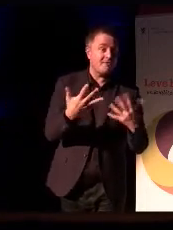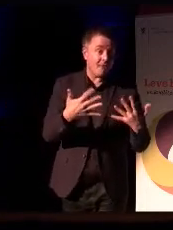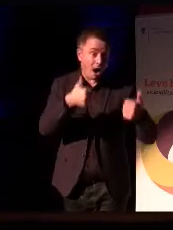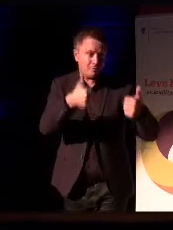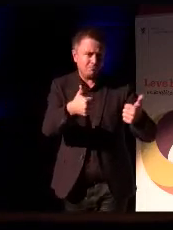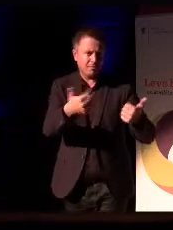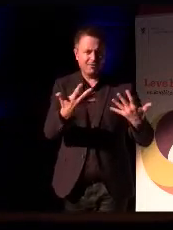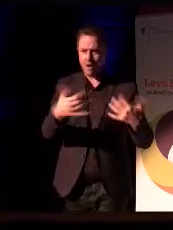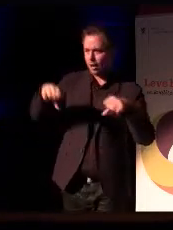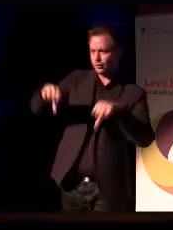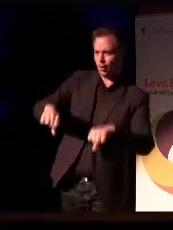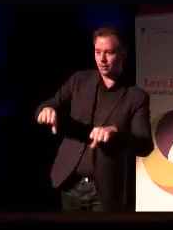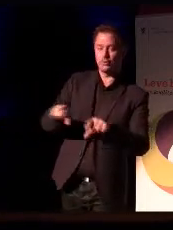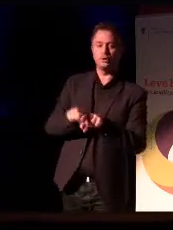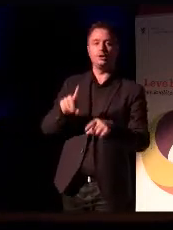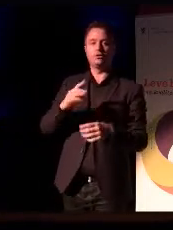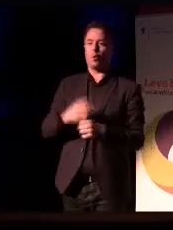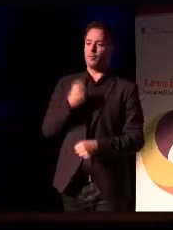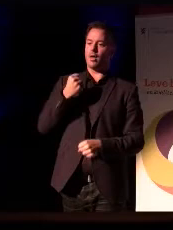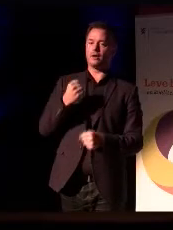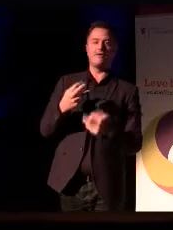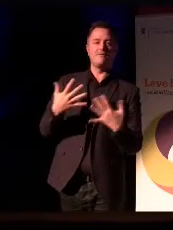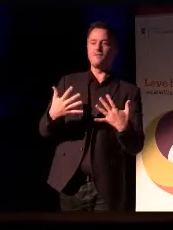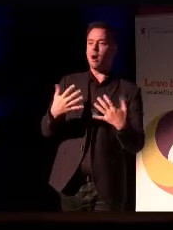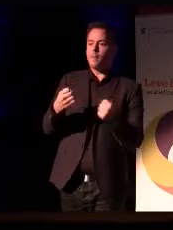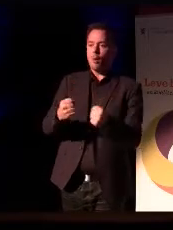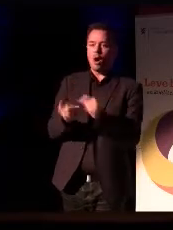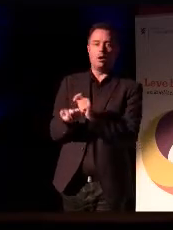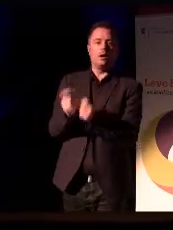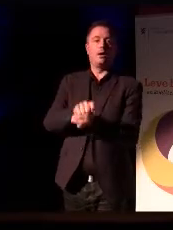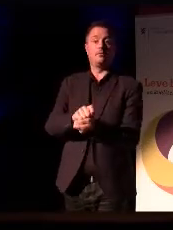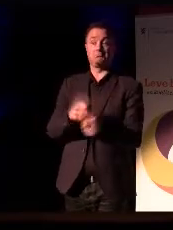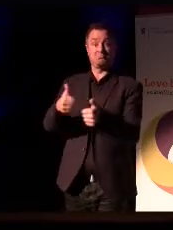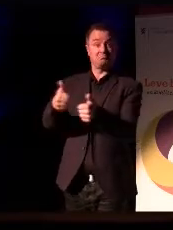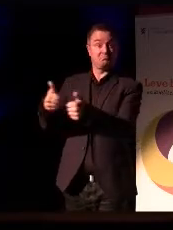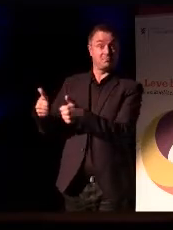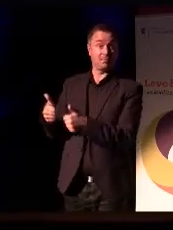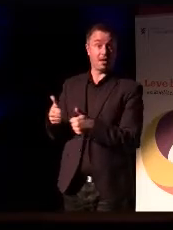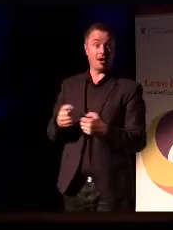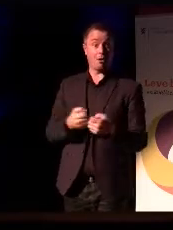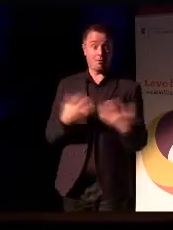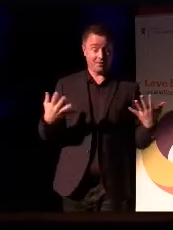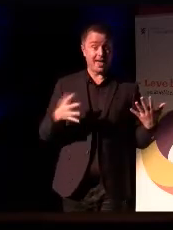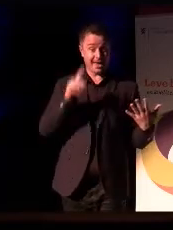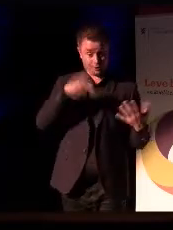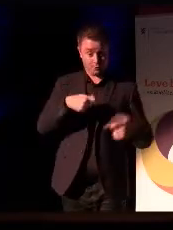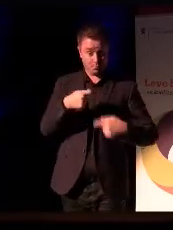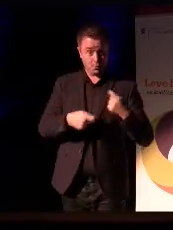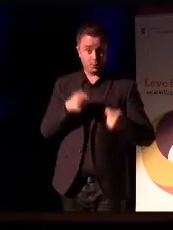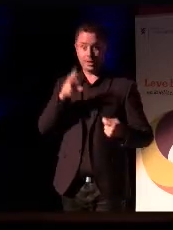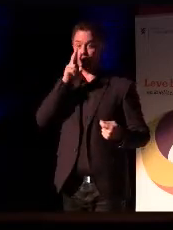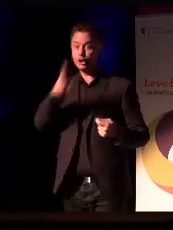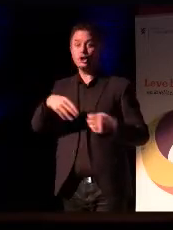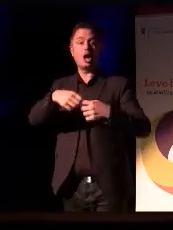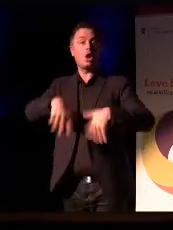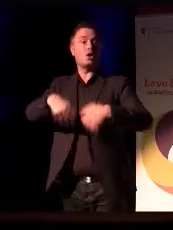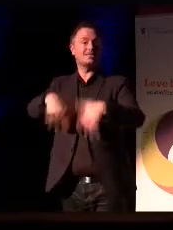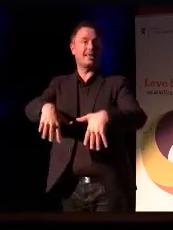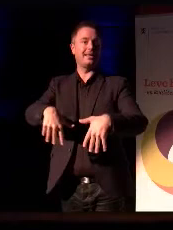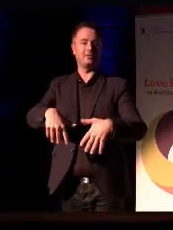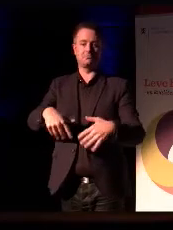løsningene, og ikke minst finner ut hva som skal til for at flere tar de gode løsningene I bruk. Nå det jo ikke sånn